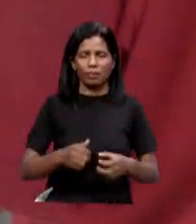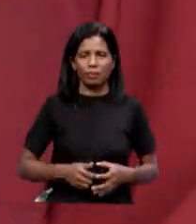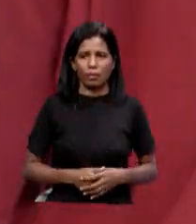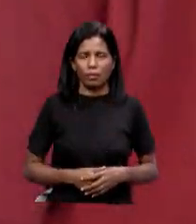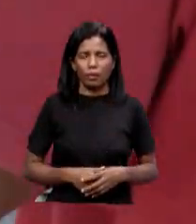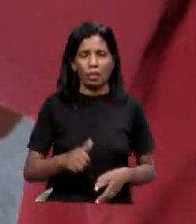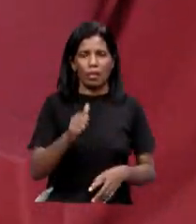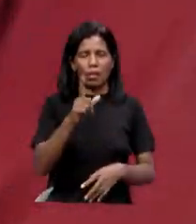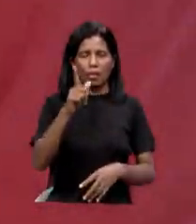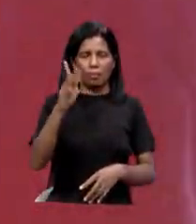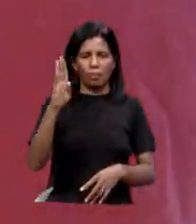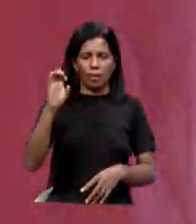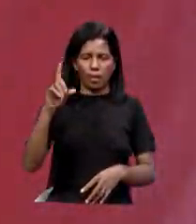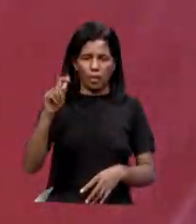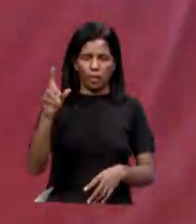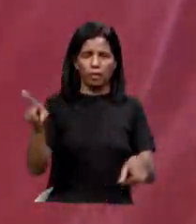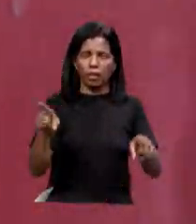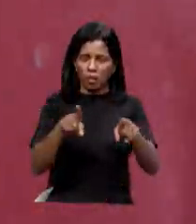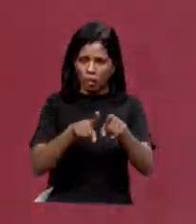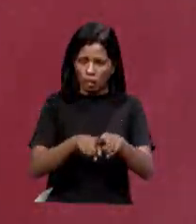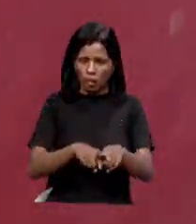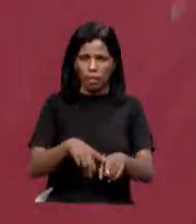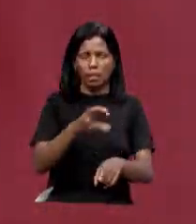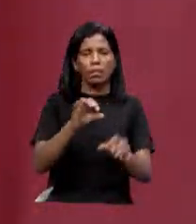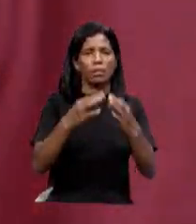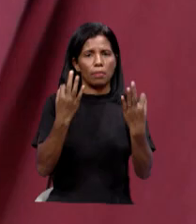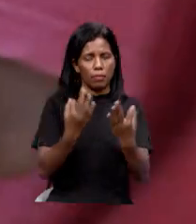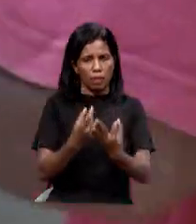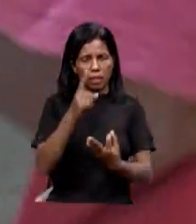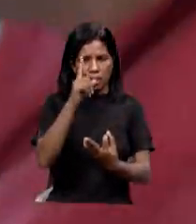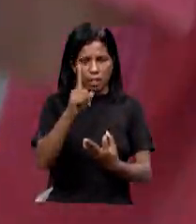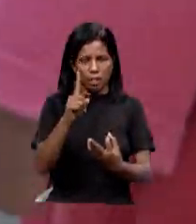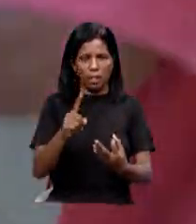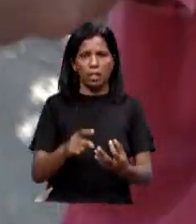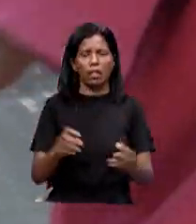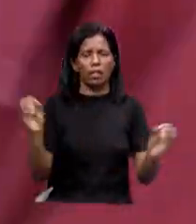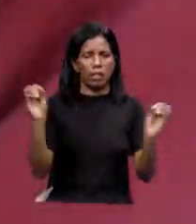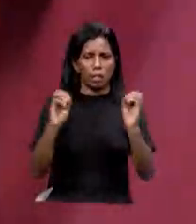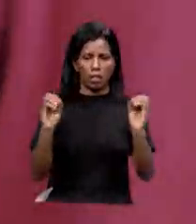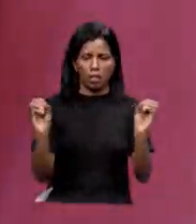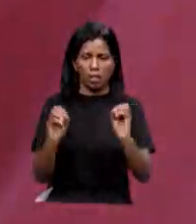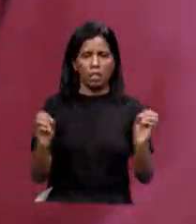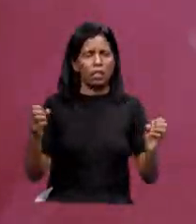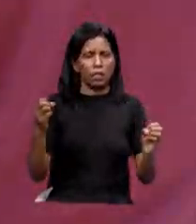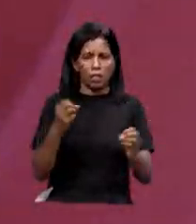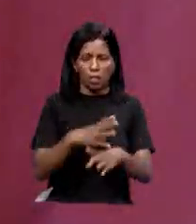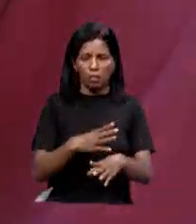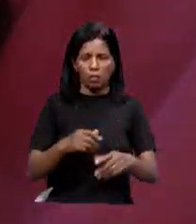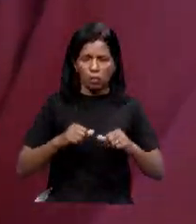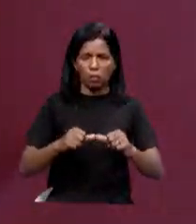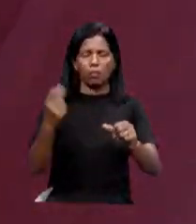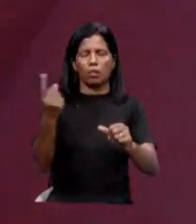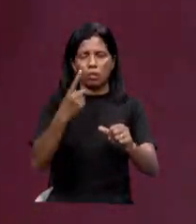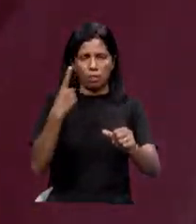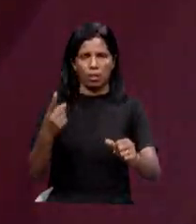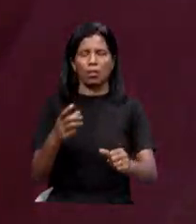Alberto dos Santos Martins, hanesang ay ring ida ba nye familia. Nunca rende no esforço ba na fating, ho esperanza